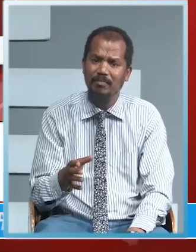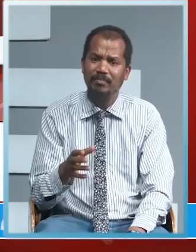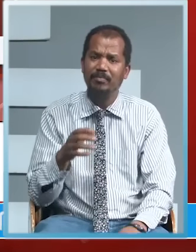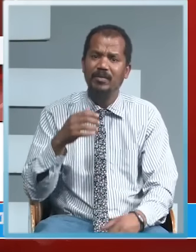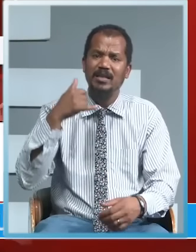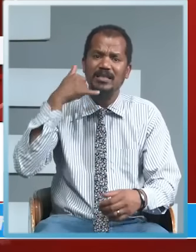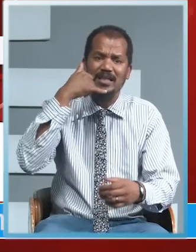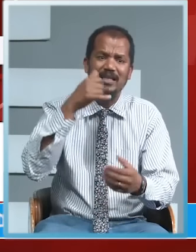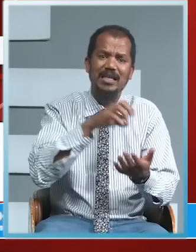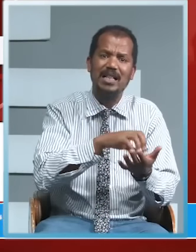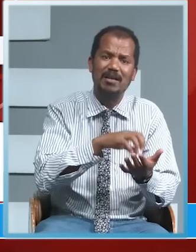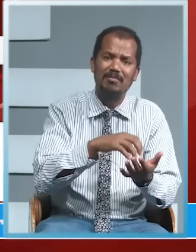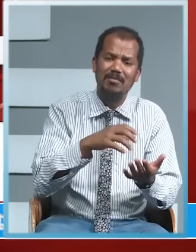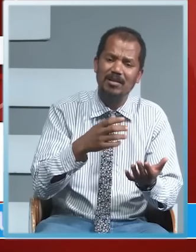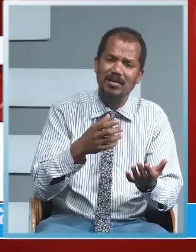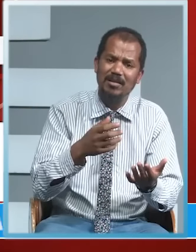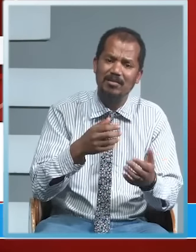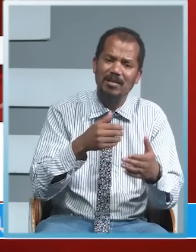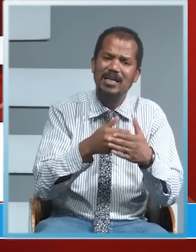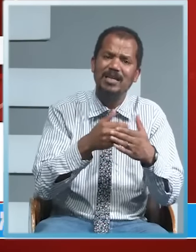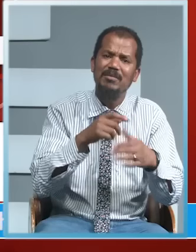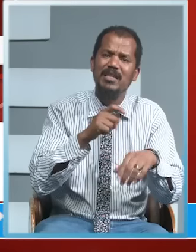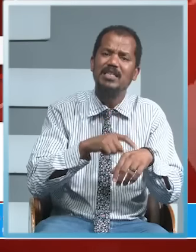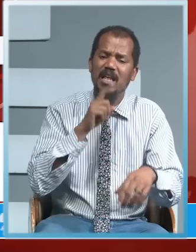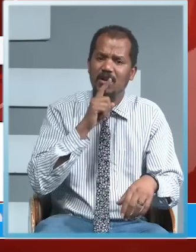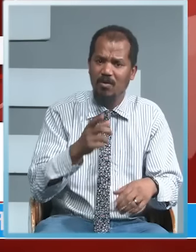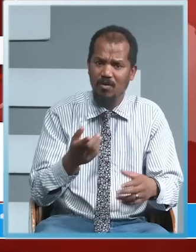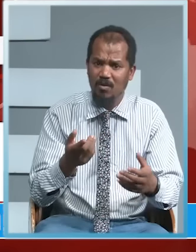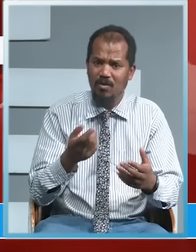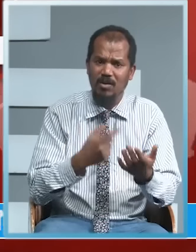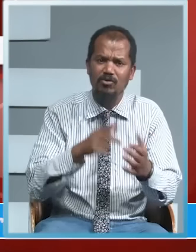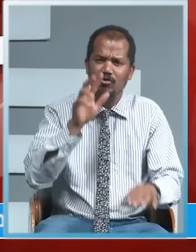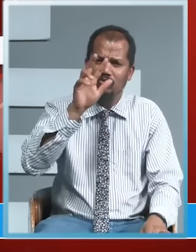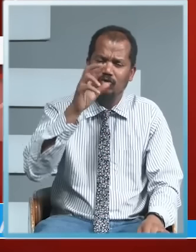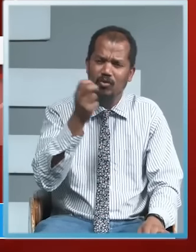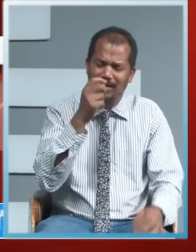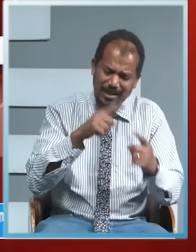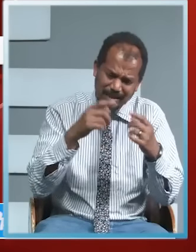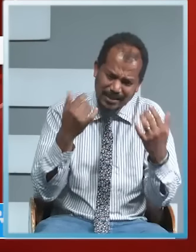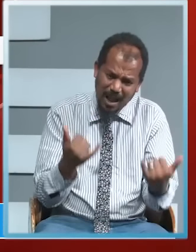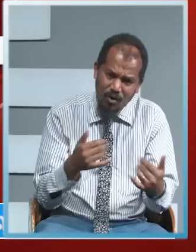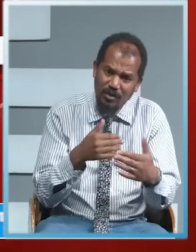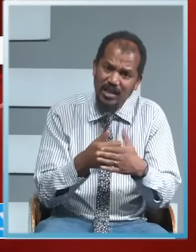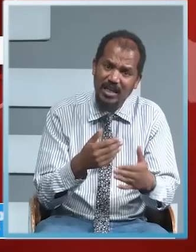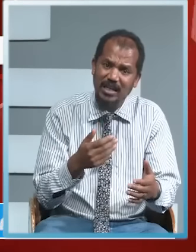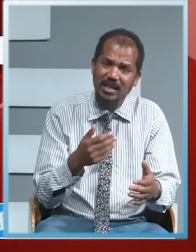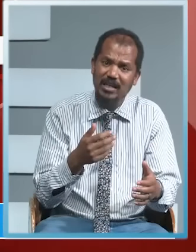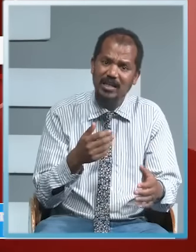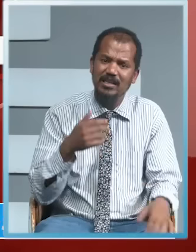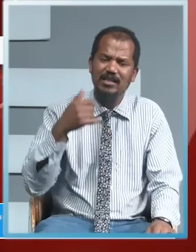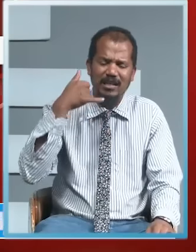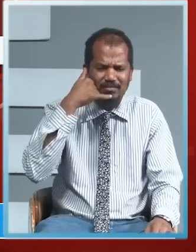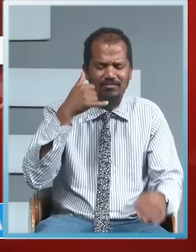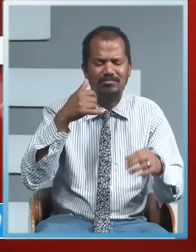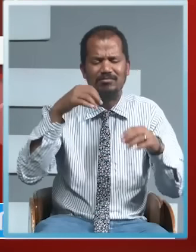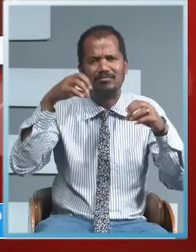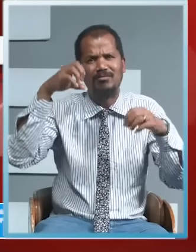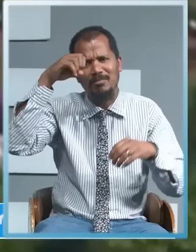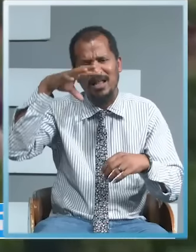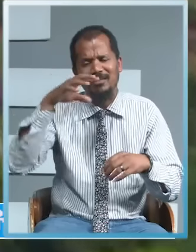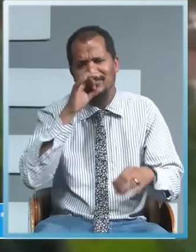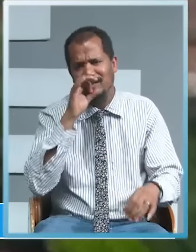ከማሺ ከተማ በዚህ በቅርብ ጊዜ ነው እንትና ያለ። ስለዚህ ሶስቱ ወረዳዎች እስካሁን ድረስ ስልክም መብራትም የለም፣